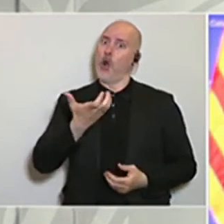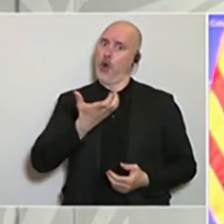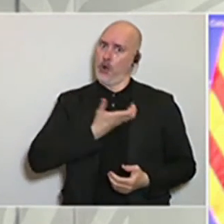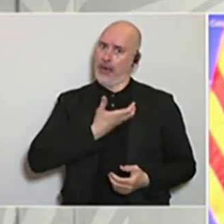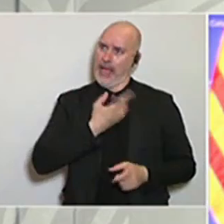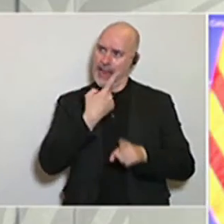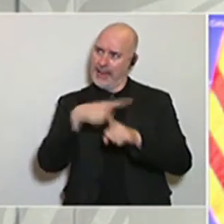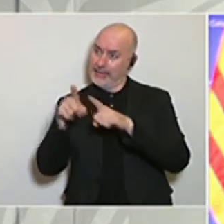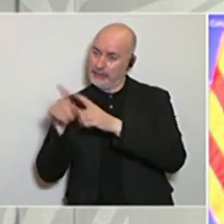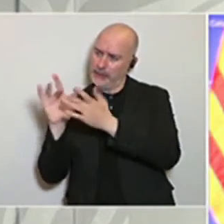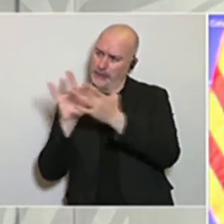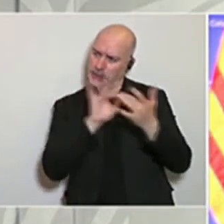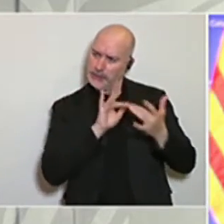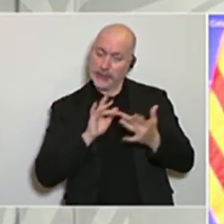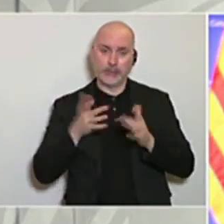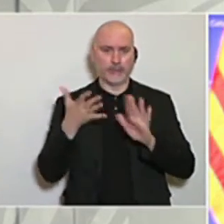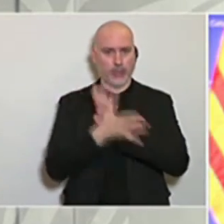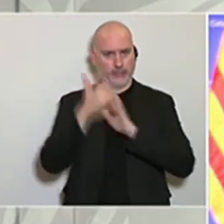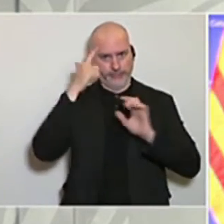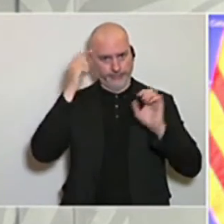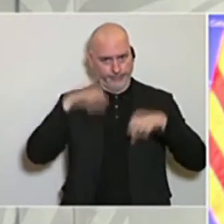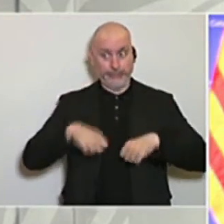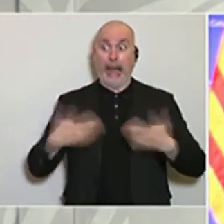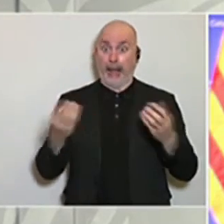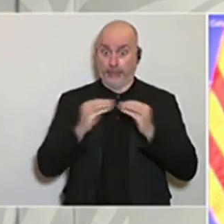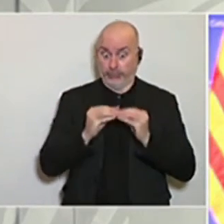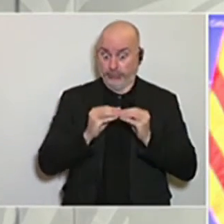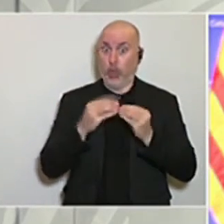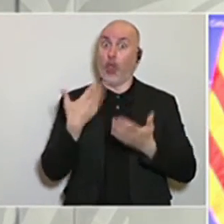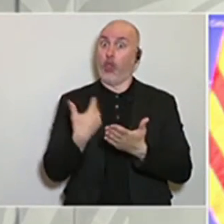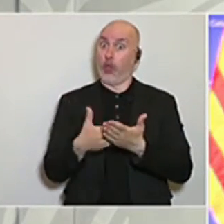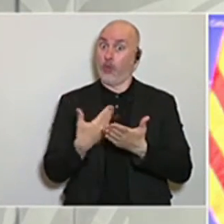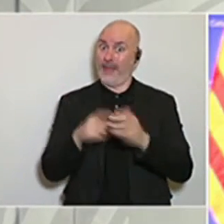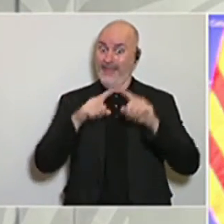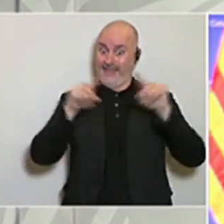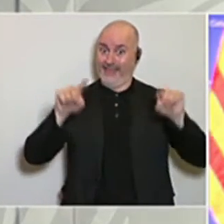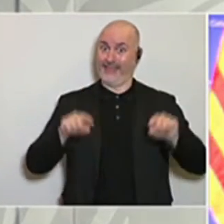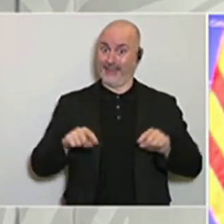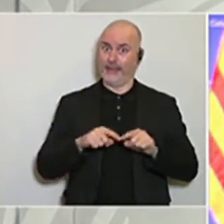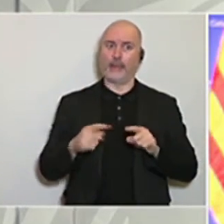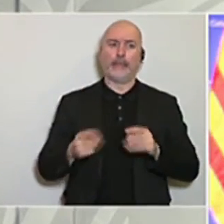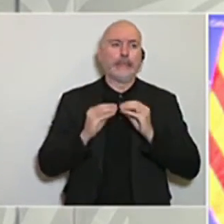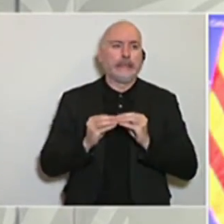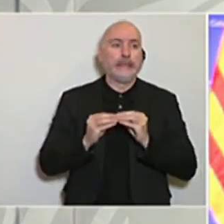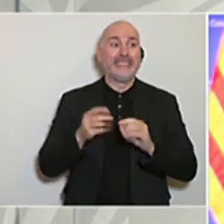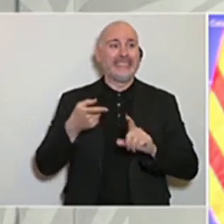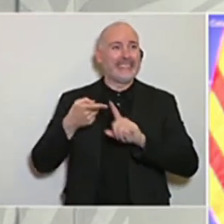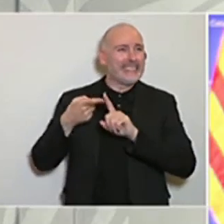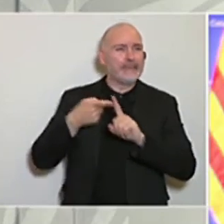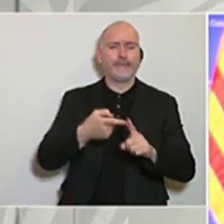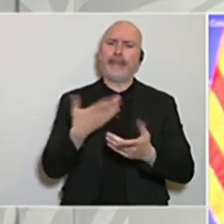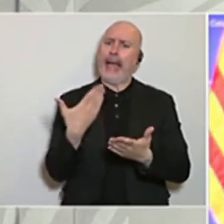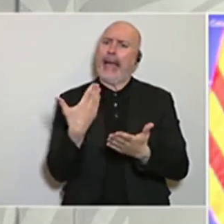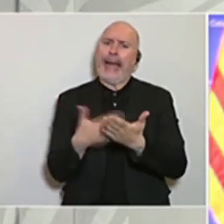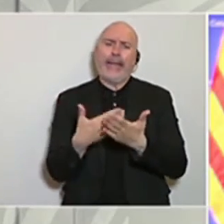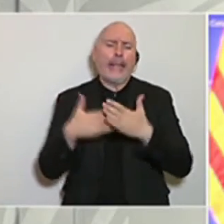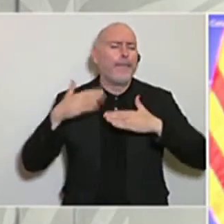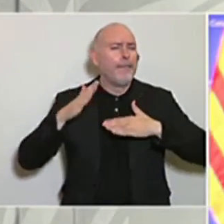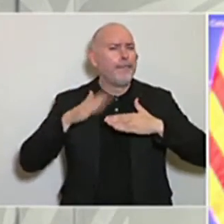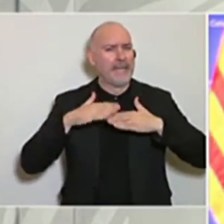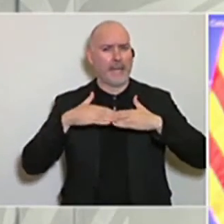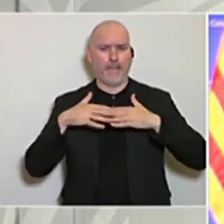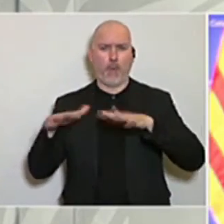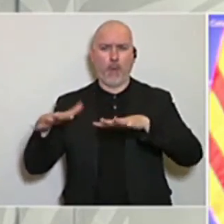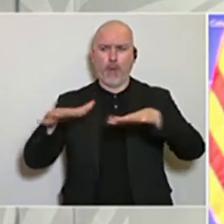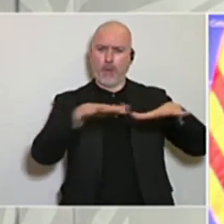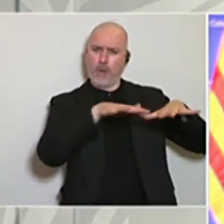la presa de decisions i estem treballant un document per tal de garantir doncs, un mínim comú denominador a tots